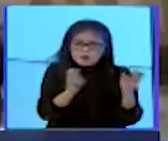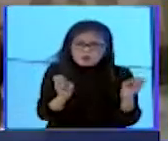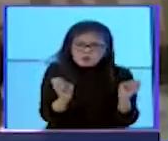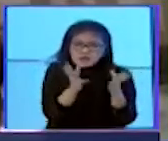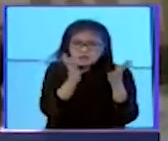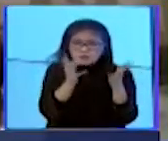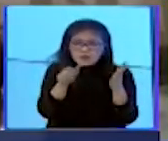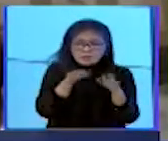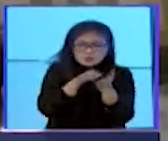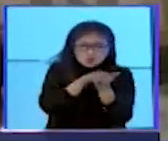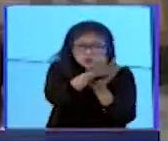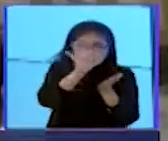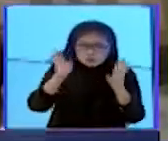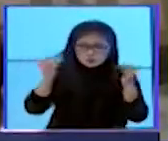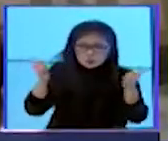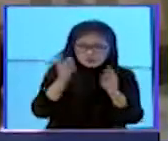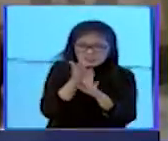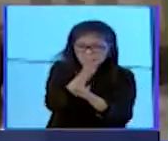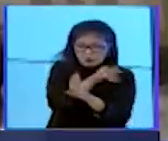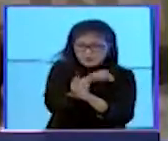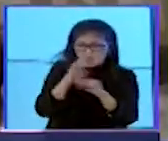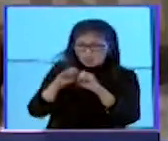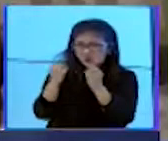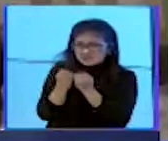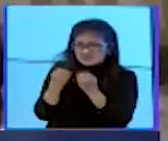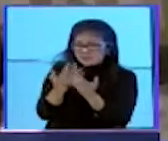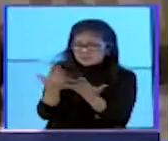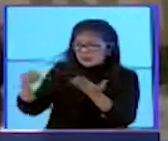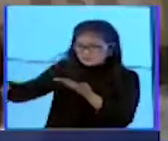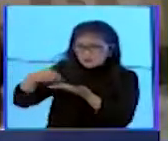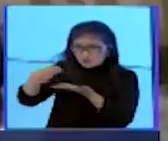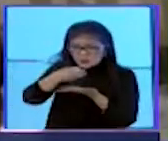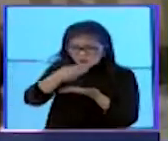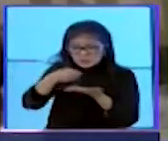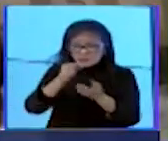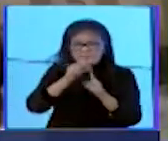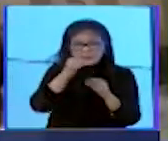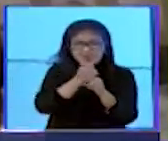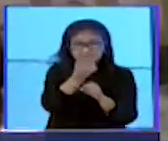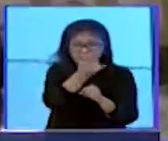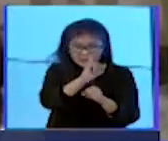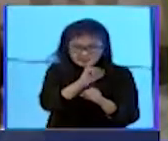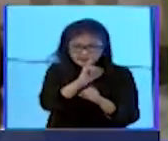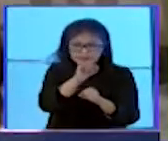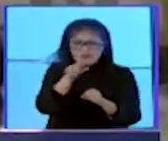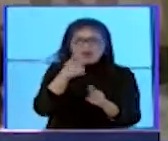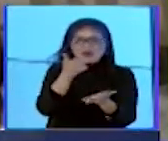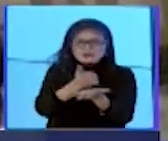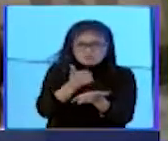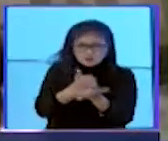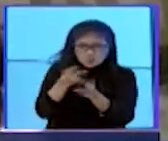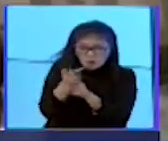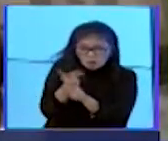tentu saja atas masukan berbagai organisasi masyarakat diantaranya PGRI Saya yakin para guru pendidik tidak akan